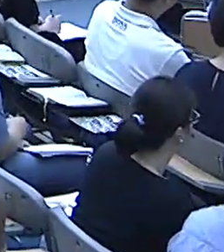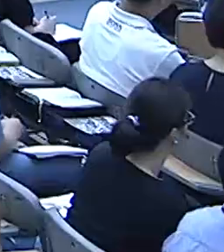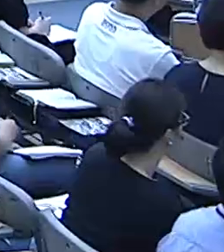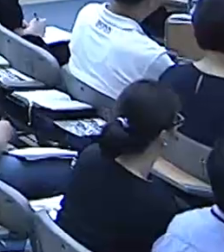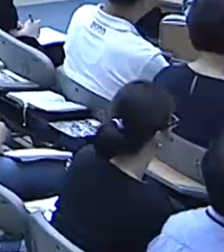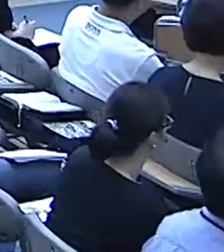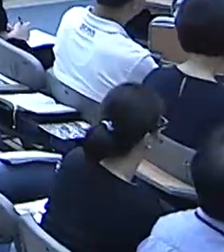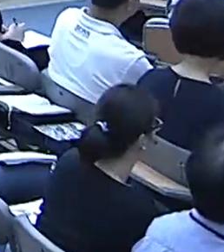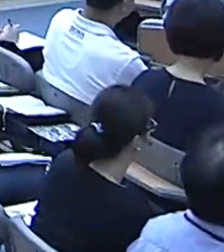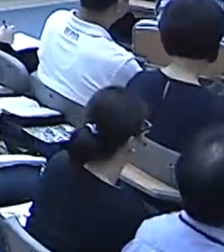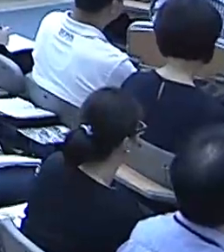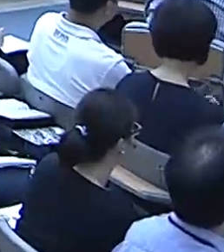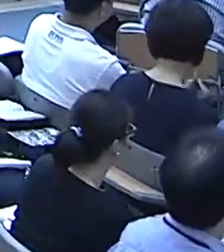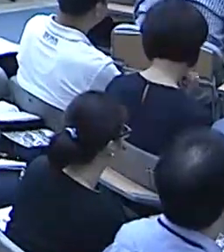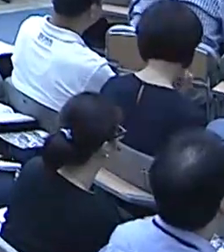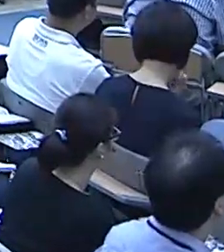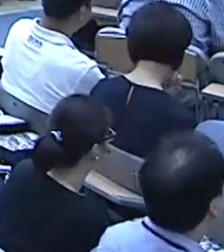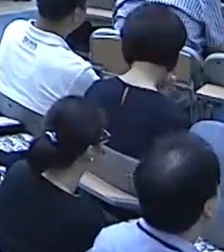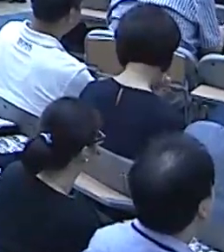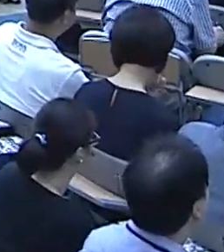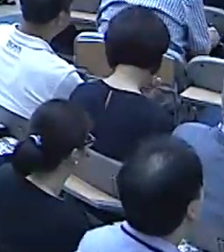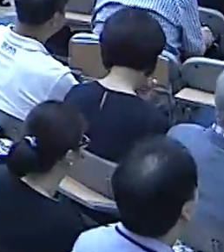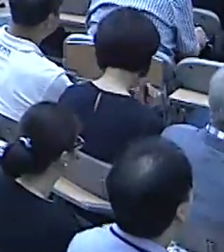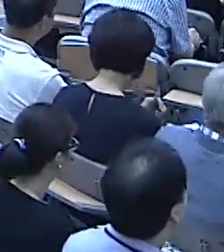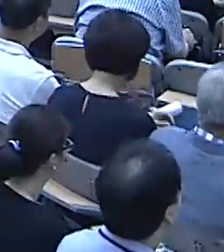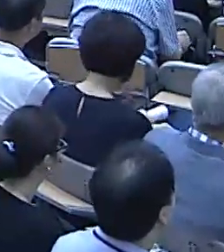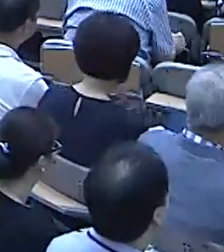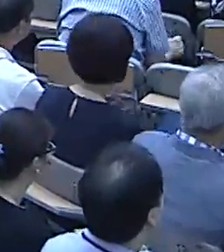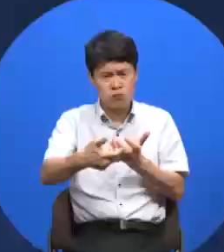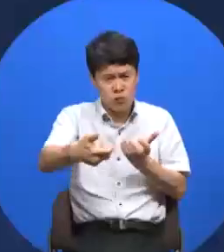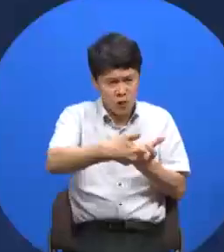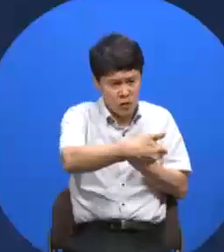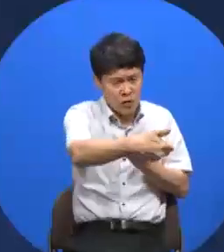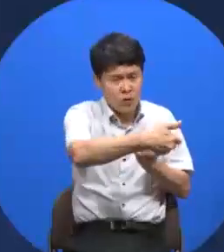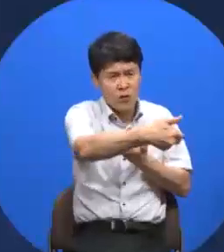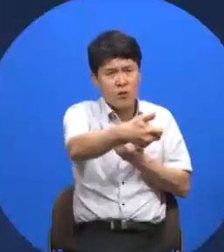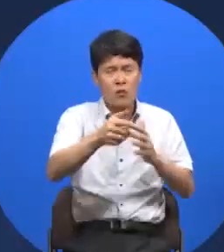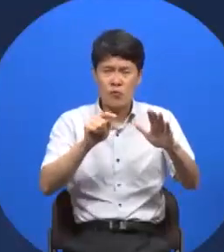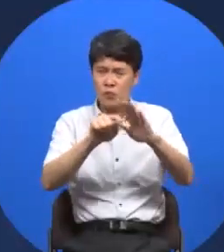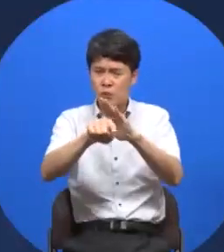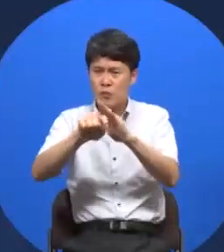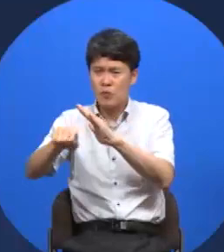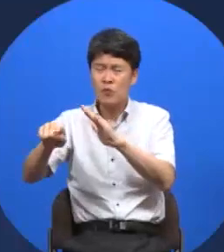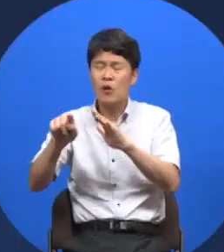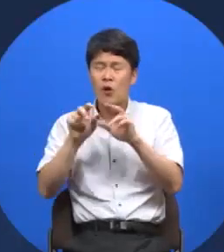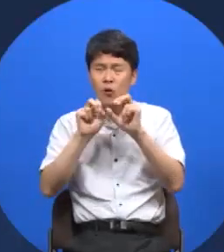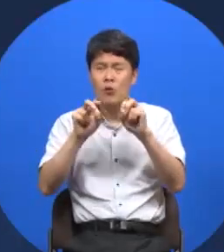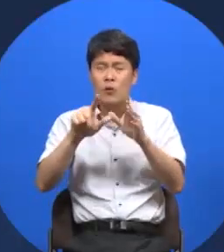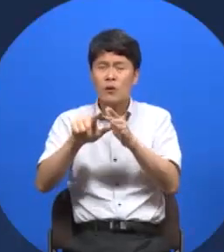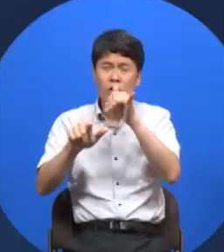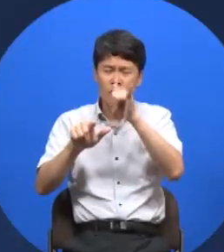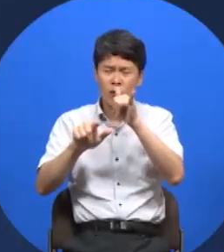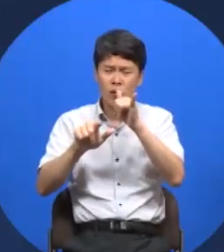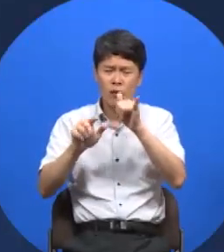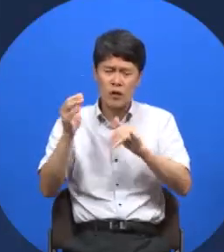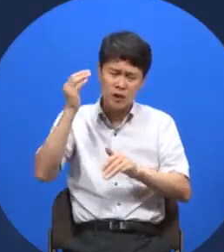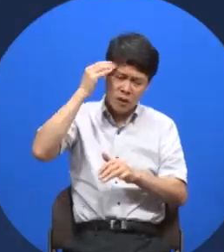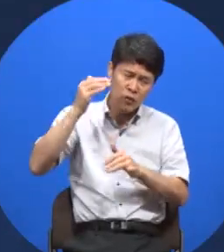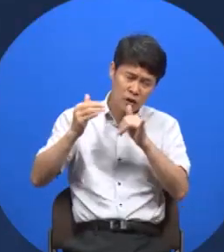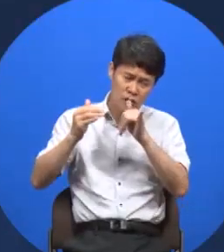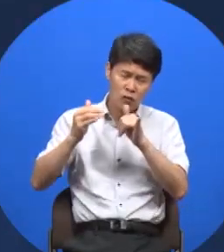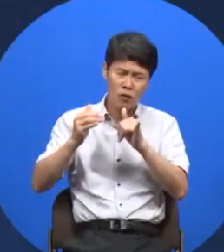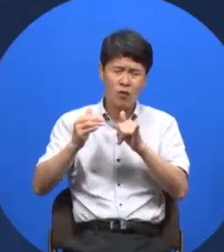이렇게 국내외 나가서 선교하다 보면 선교에 어려움이 생겨요. 장애물이 생겨요. 그럼 그